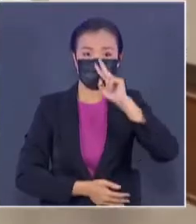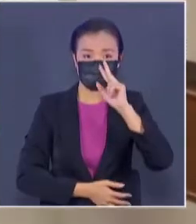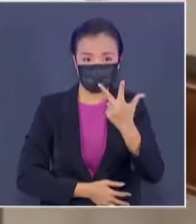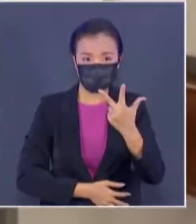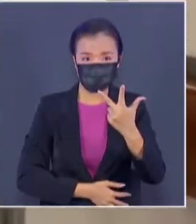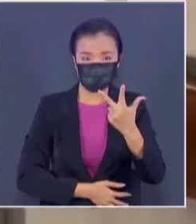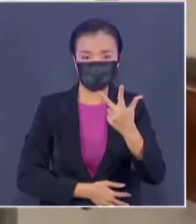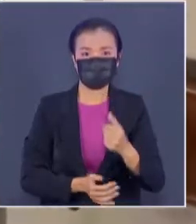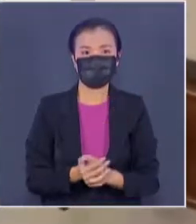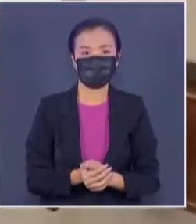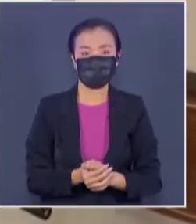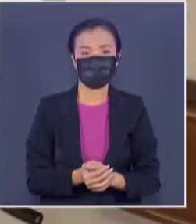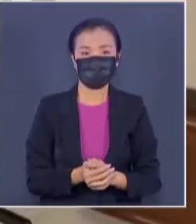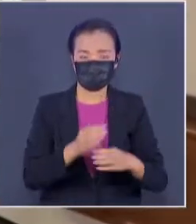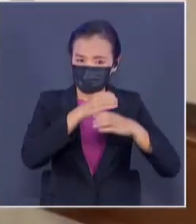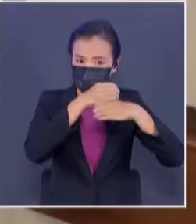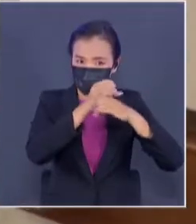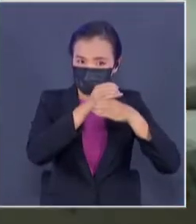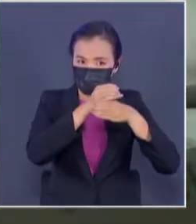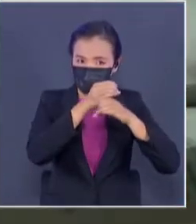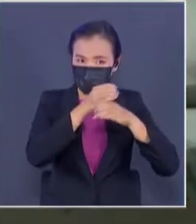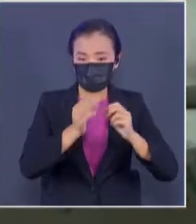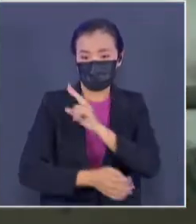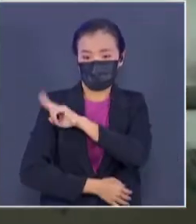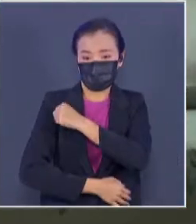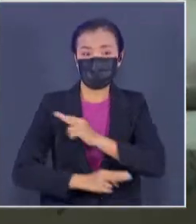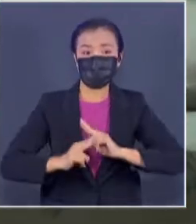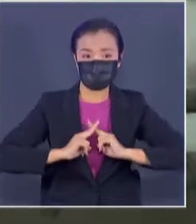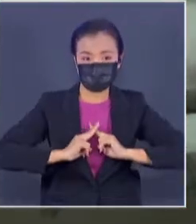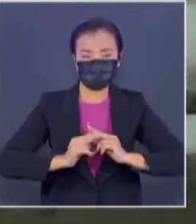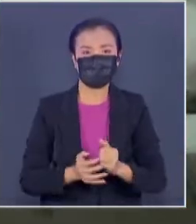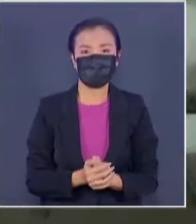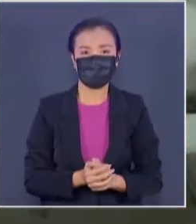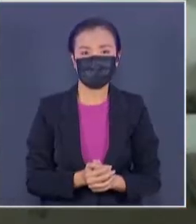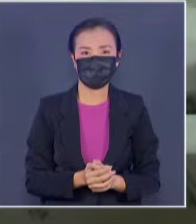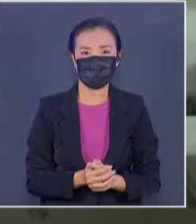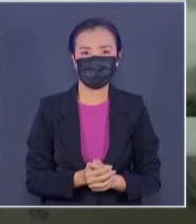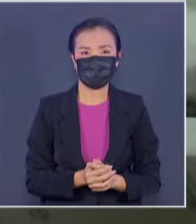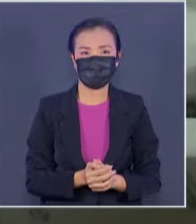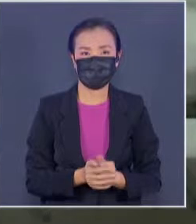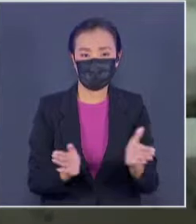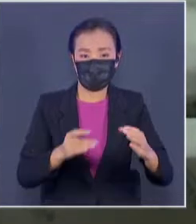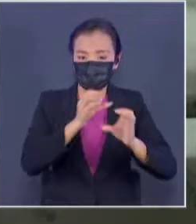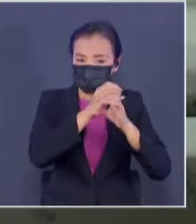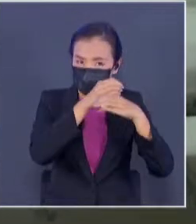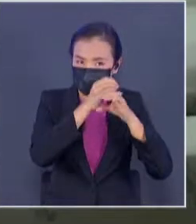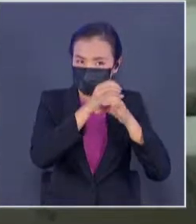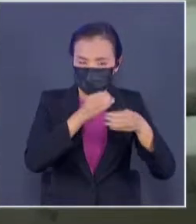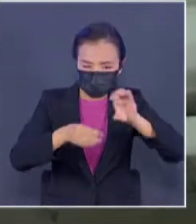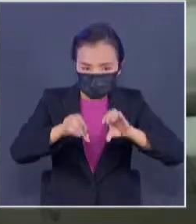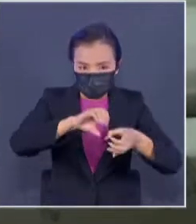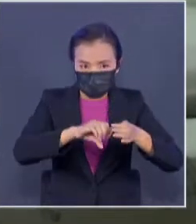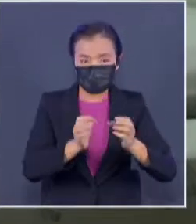นะครับไปตรวจที่แลบของโรงพยาบาลเอกชนบนเกาะสมุยไปตรวจจากแลบของโรงพยาบาลเกาะสมุ